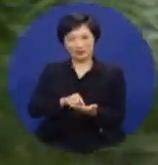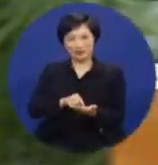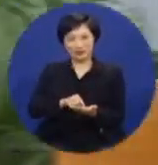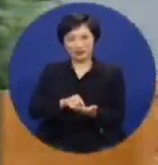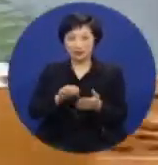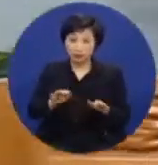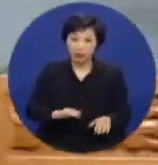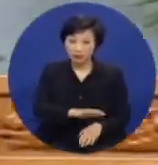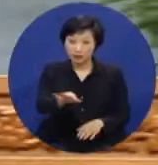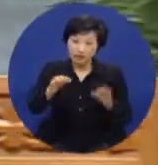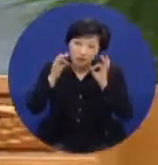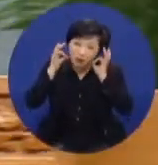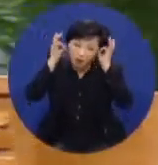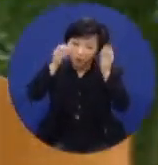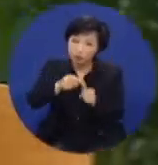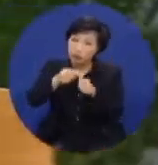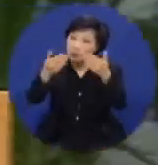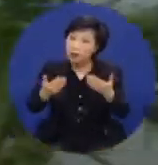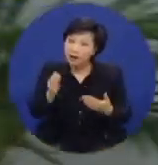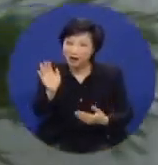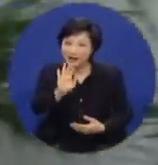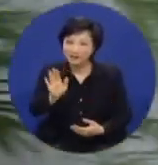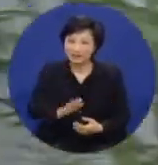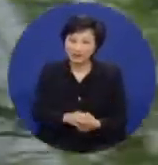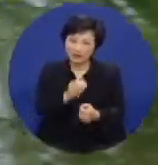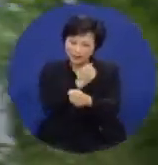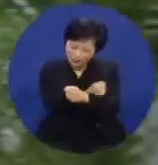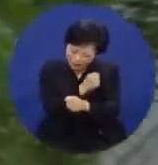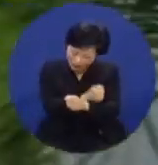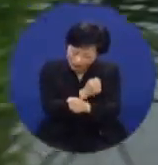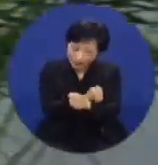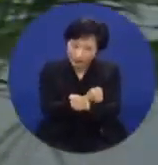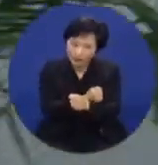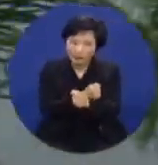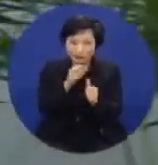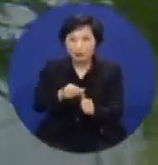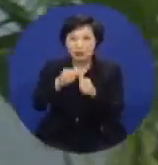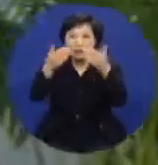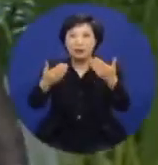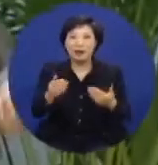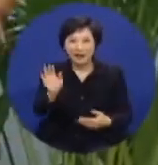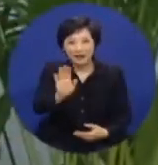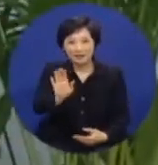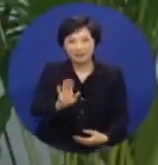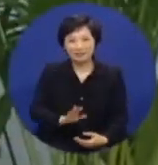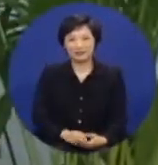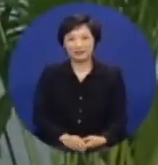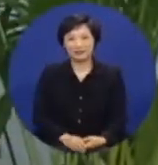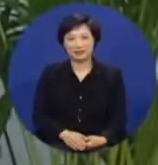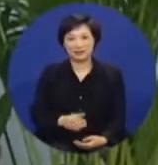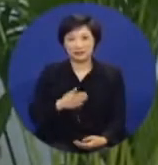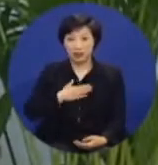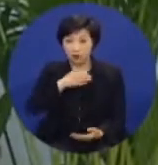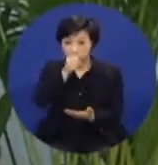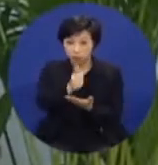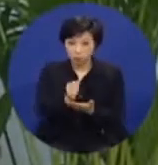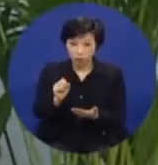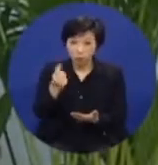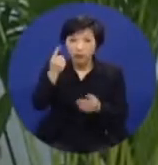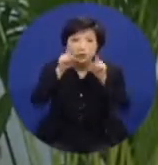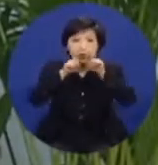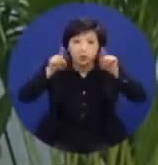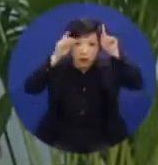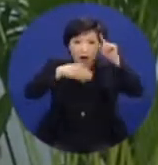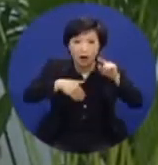노력해서 구원받는 것도 아니고 수구 에서 구원받는 것도 아니고 어 내가 죄로 치우가